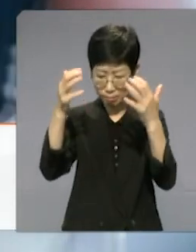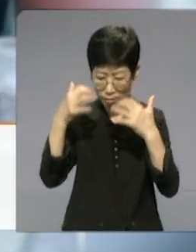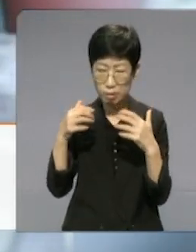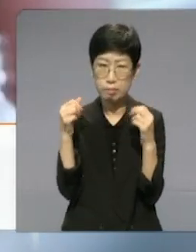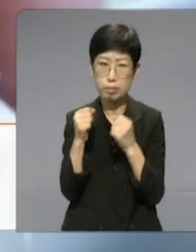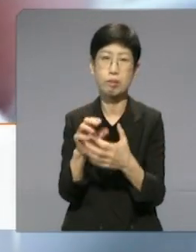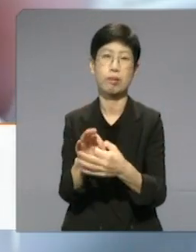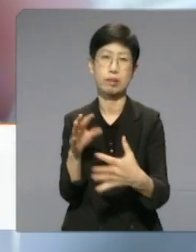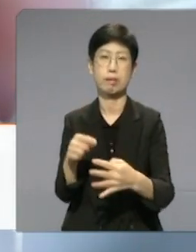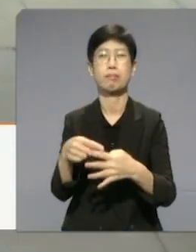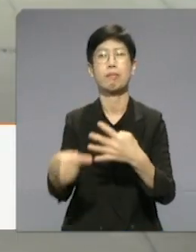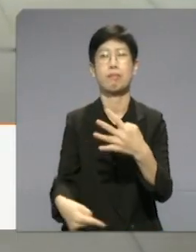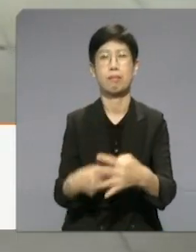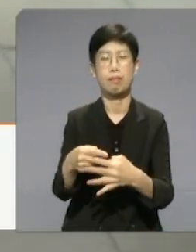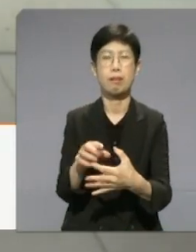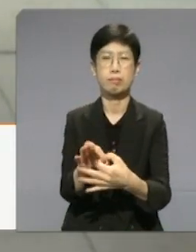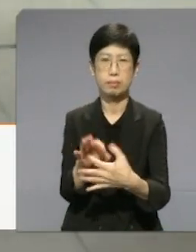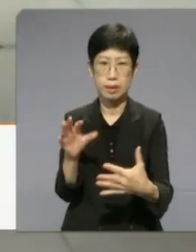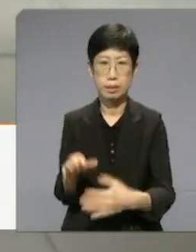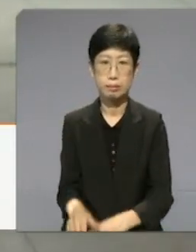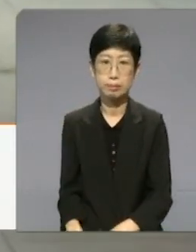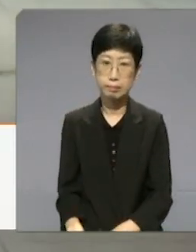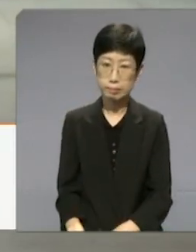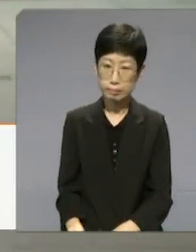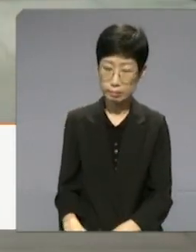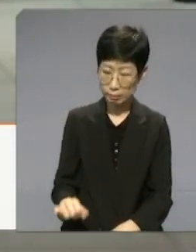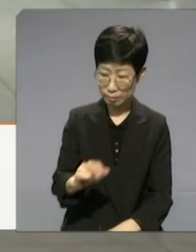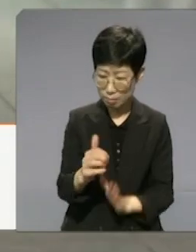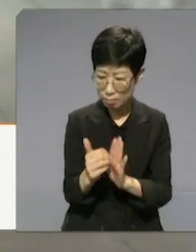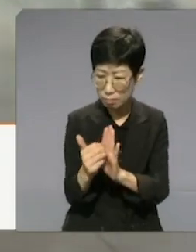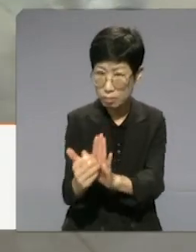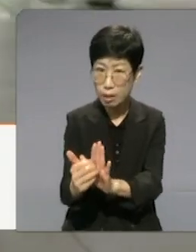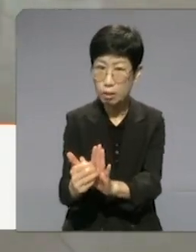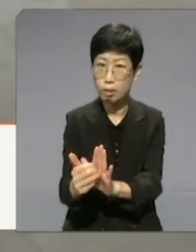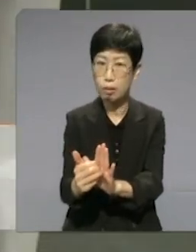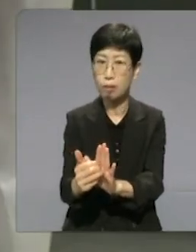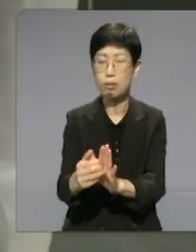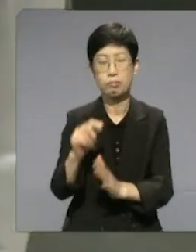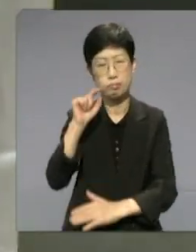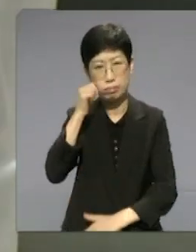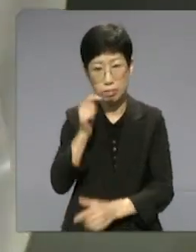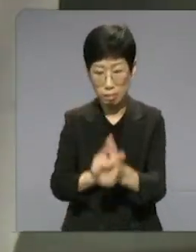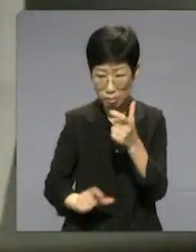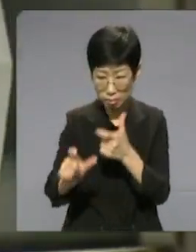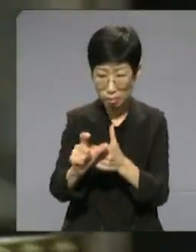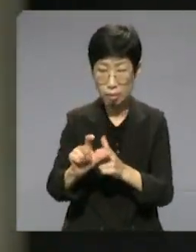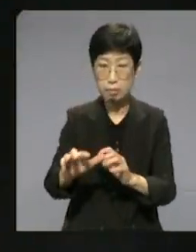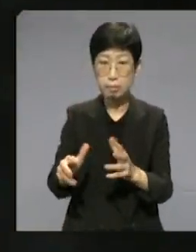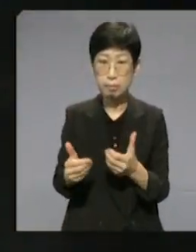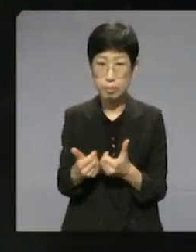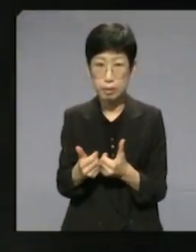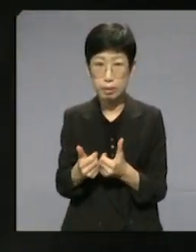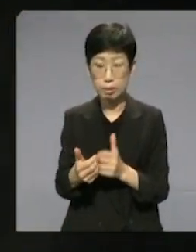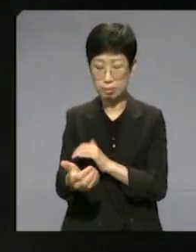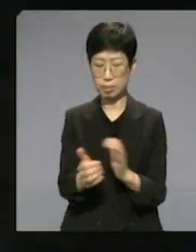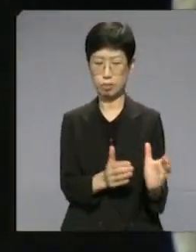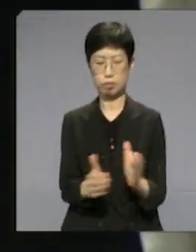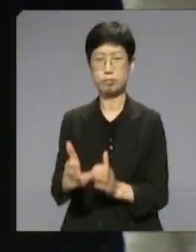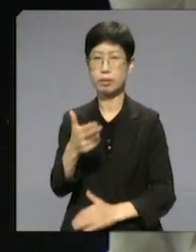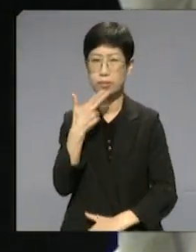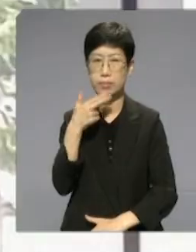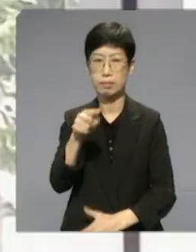않습니다. 바이러스를 막을 환경은 더 취약해졌는데 그에 대한 대비는 미비하다고 전문가들은